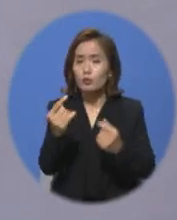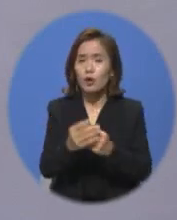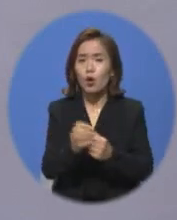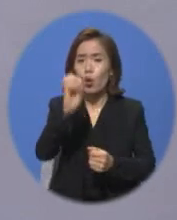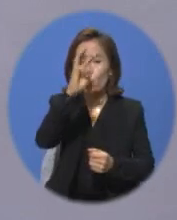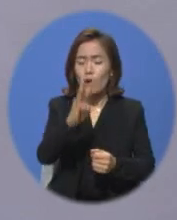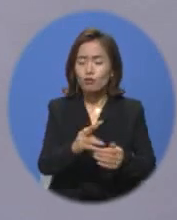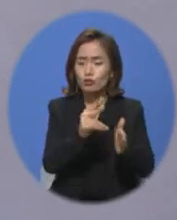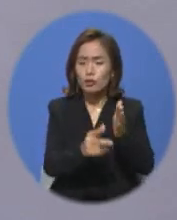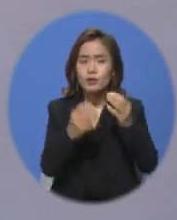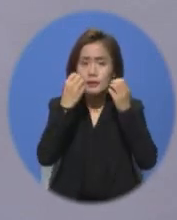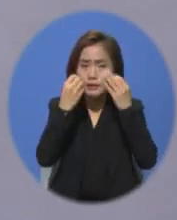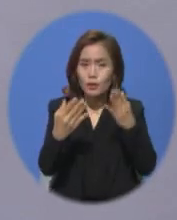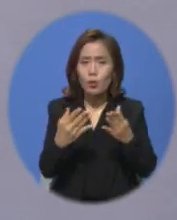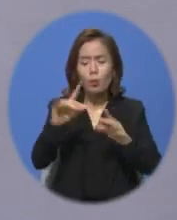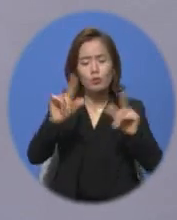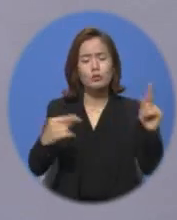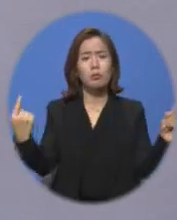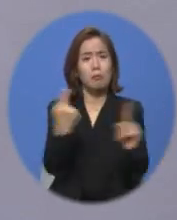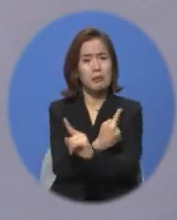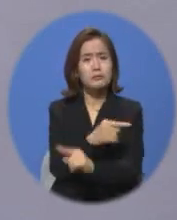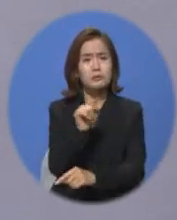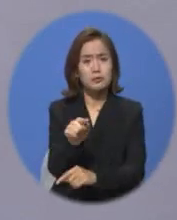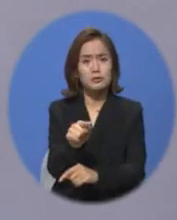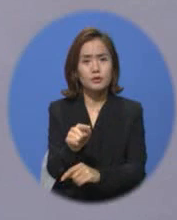광주역을현재모습그대로유지하는것보다새로운형태로탈바꿈시키는것이